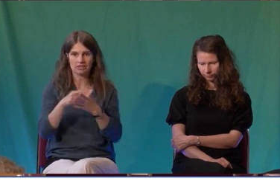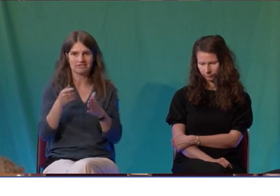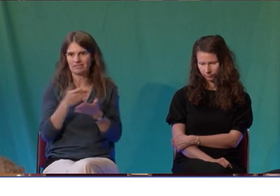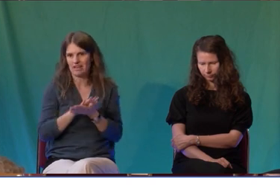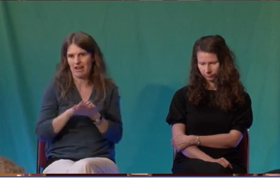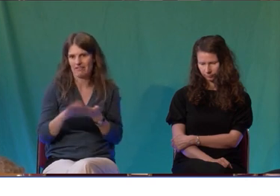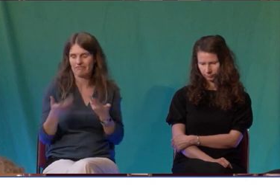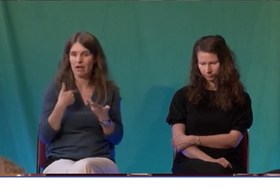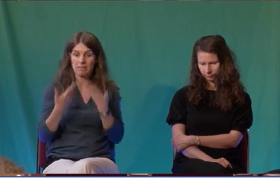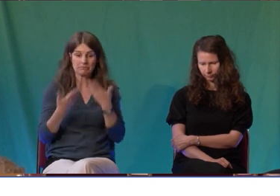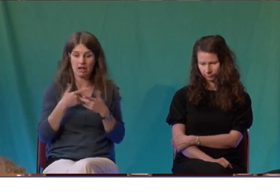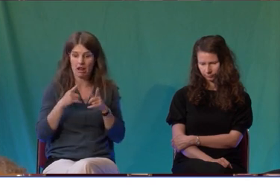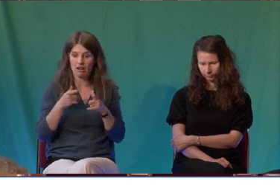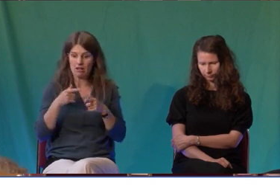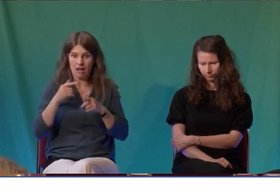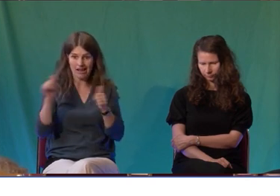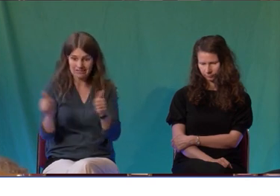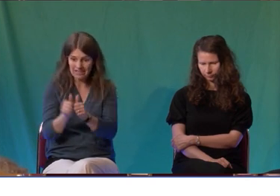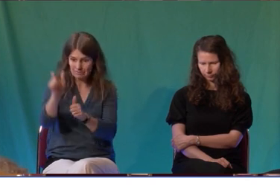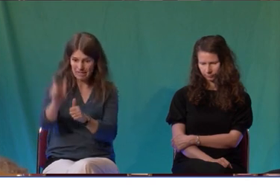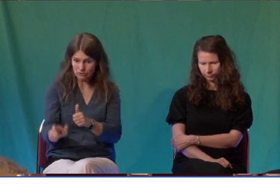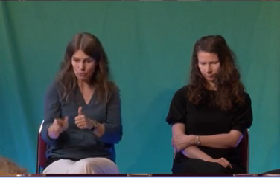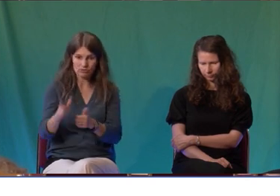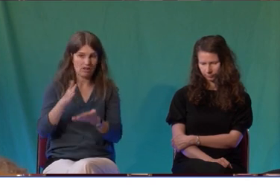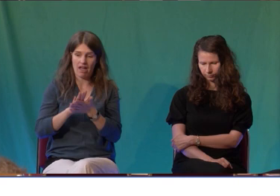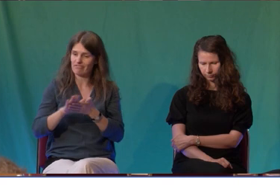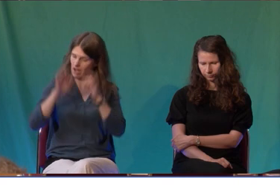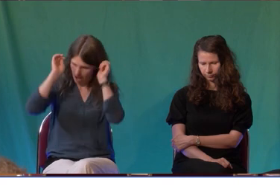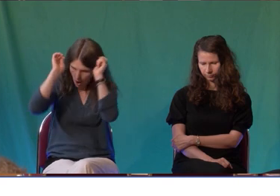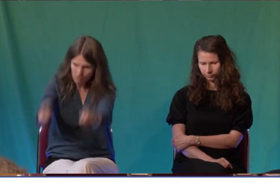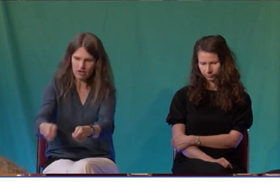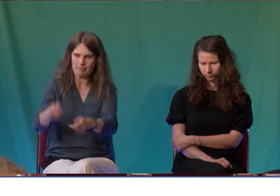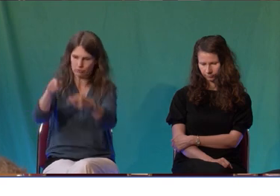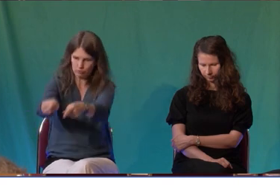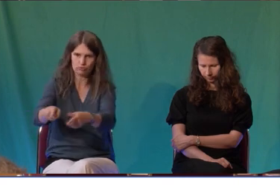machen was gerade ansteht und auch wenn es nicht die Aufgabe ist eigentlich